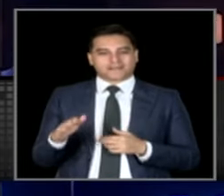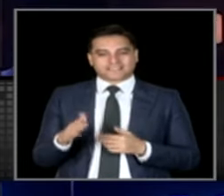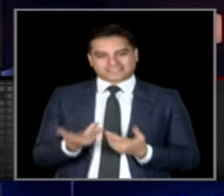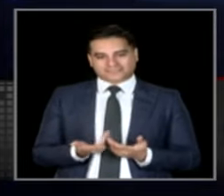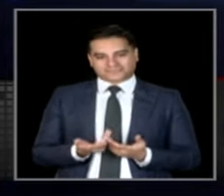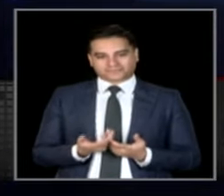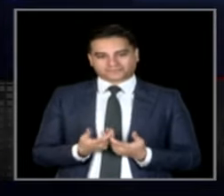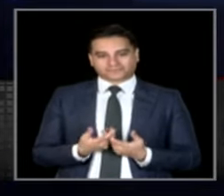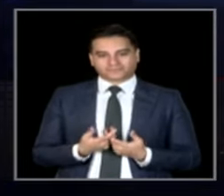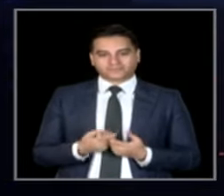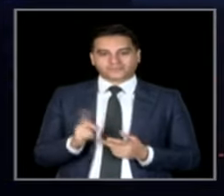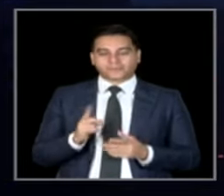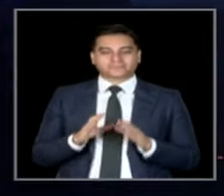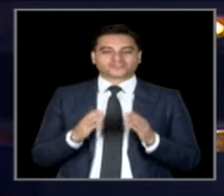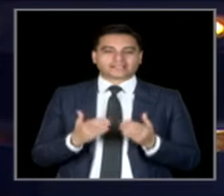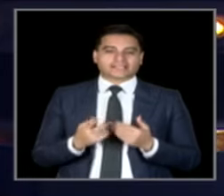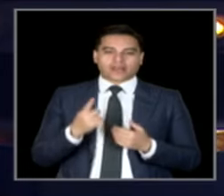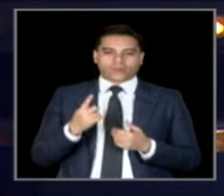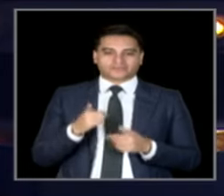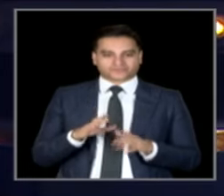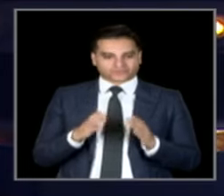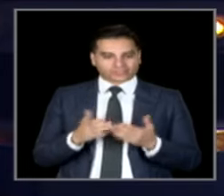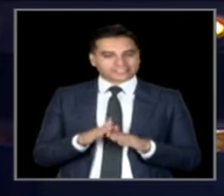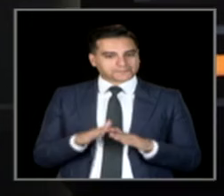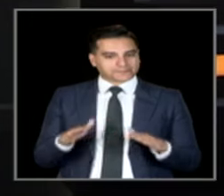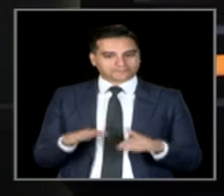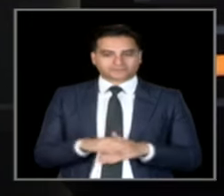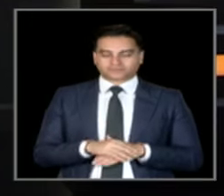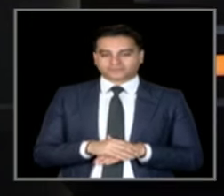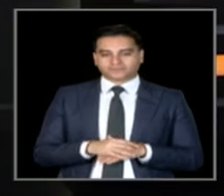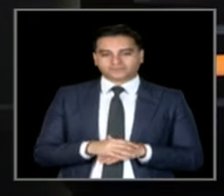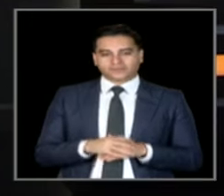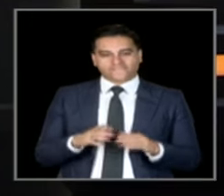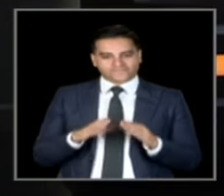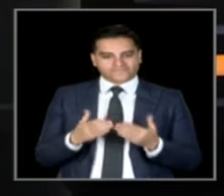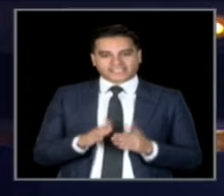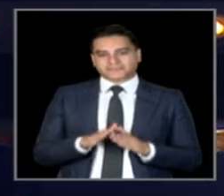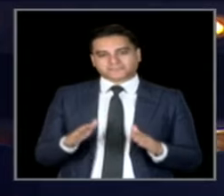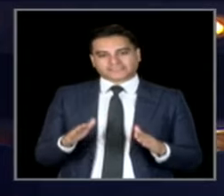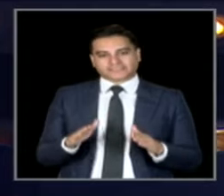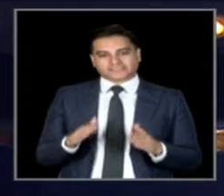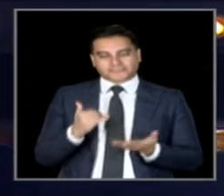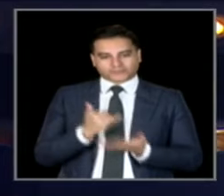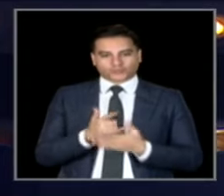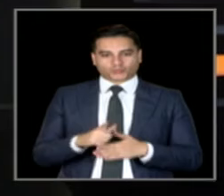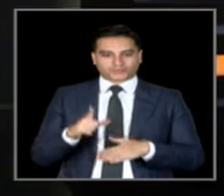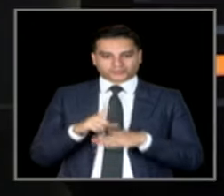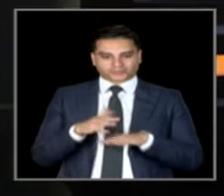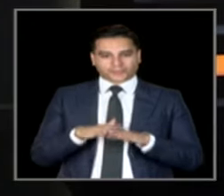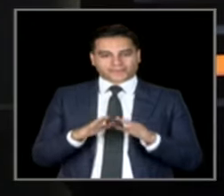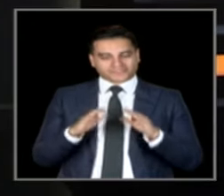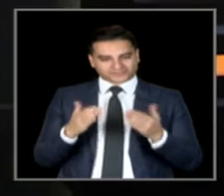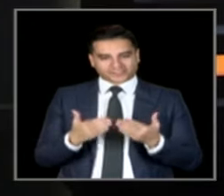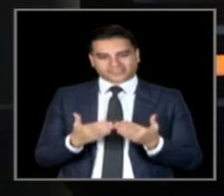محمد يا محمود، مش فريق أول، هي فريق بس. بس الإجابة ماشي. الإجابة فريق بس. أنت كنت سكت في النص كده.